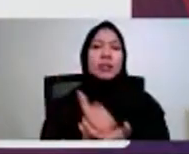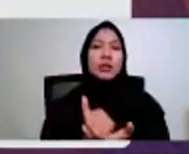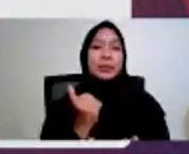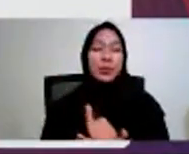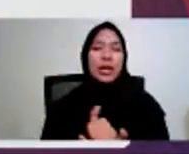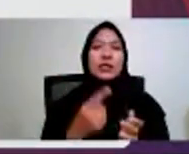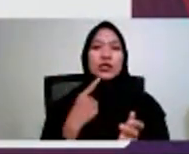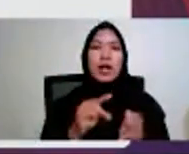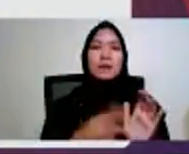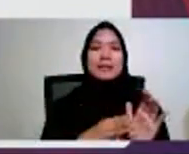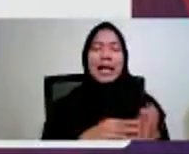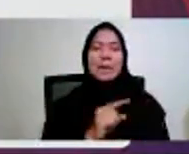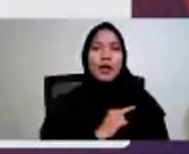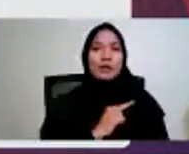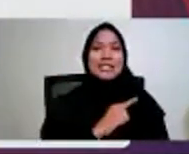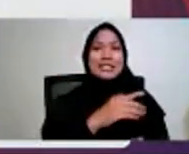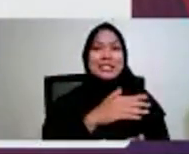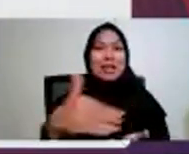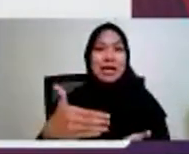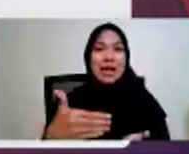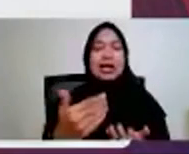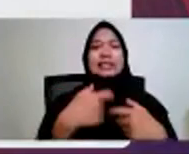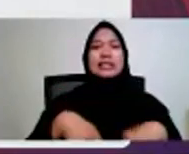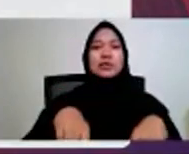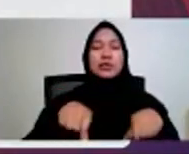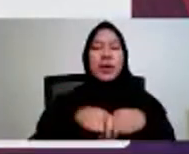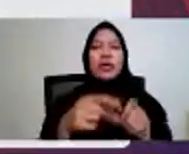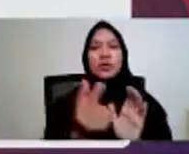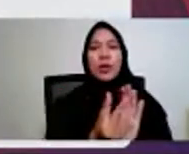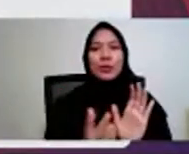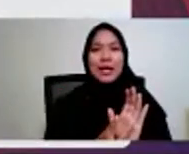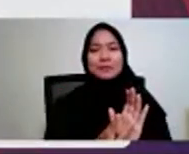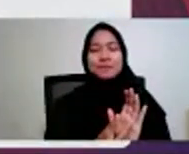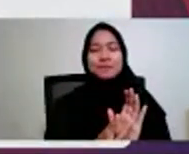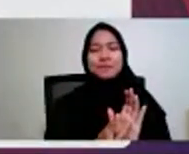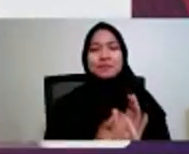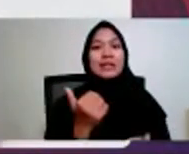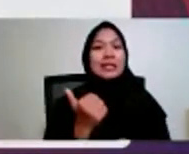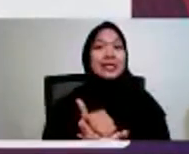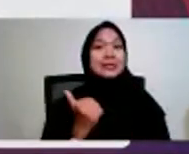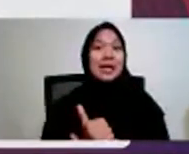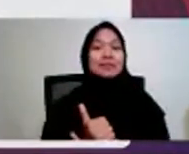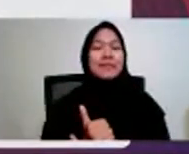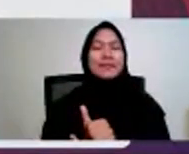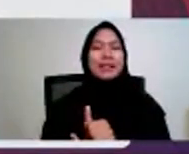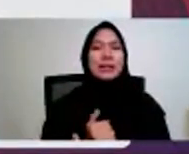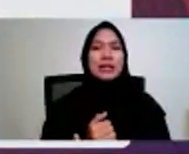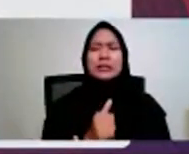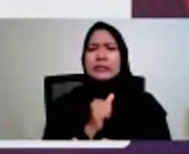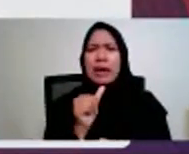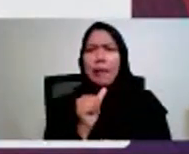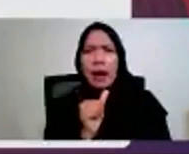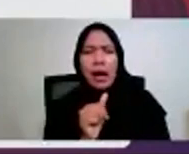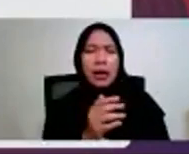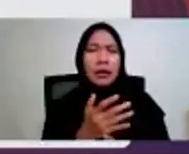masalah privasi data sesuai dengan undang-undang dan tentu saja siapa nanti yang